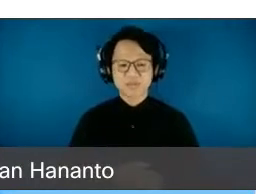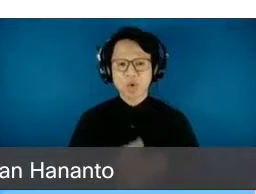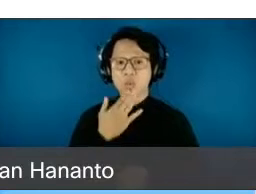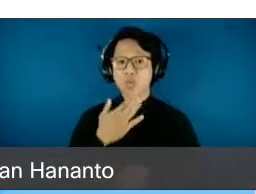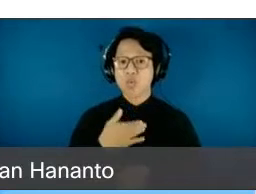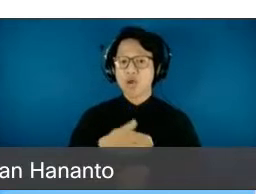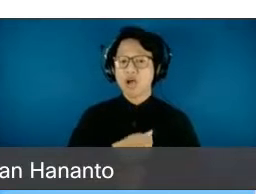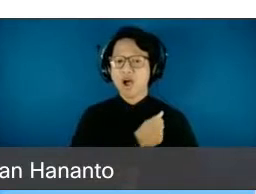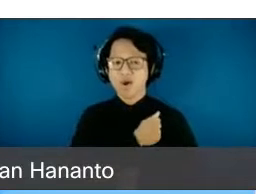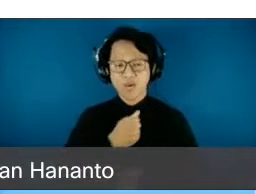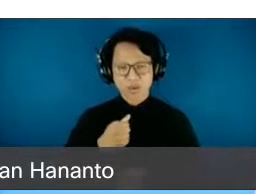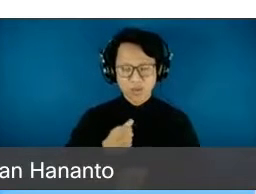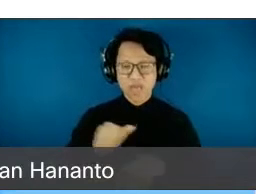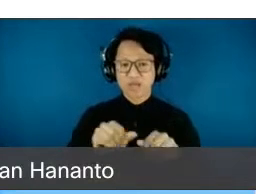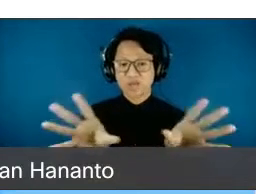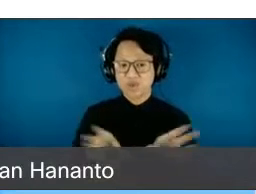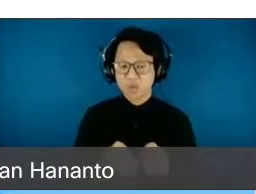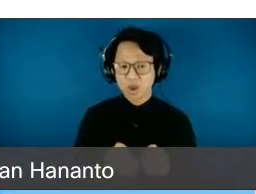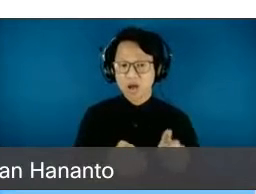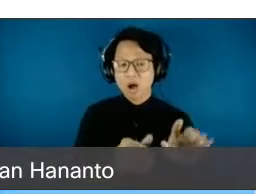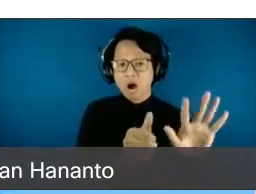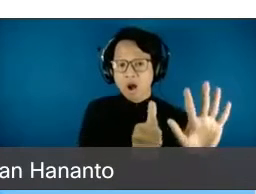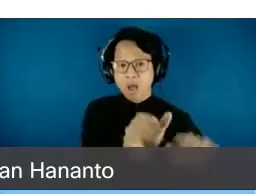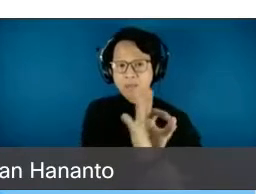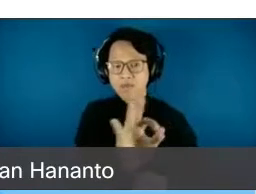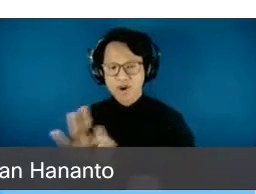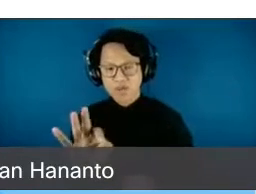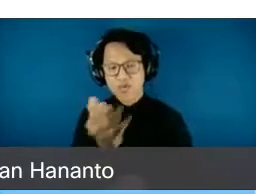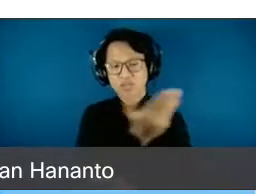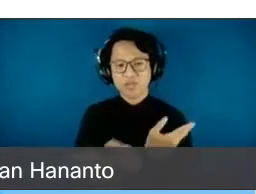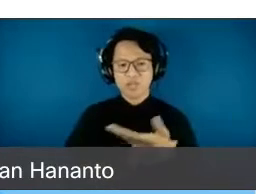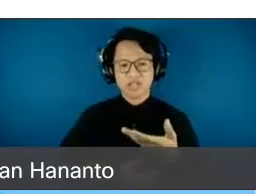anggota disabilitas kurang lebih 6.000 disabilitas.